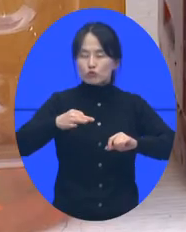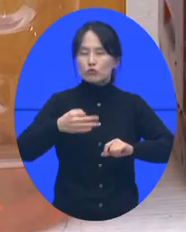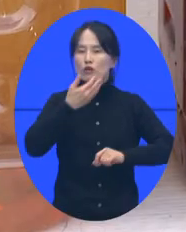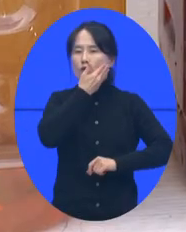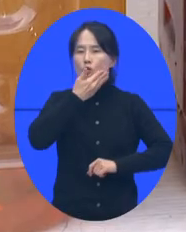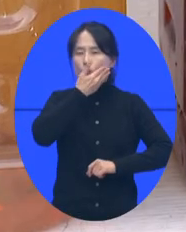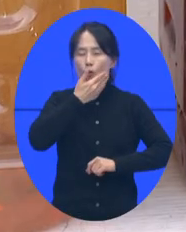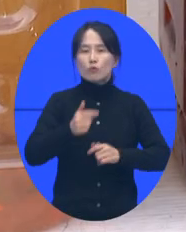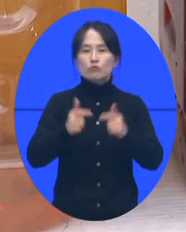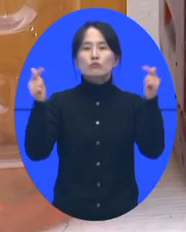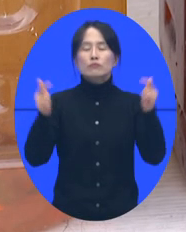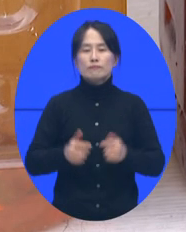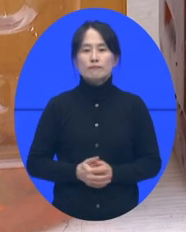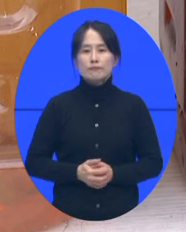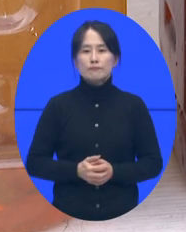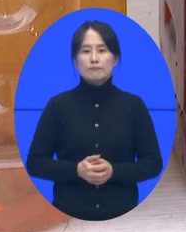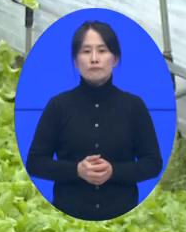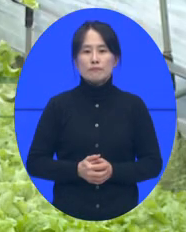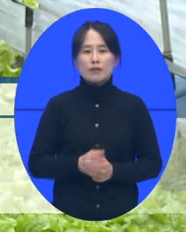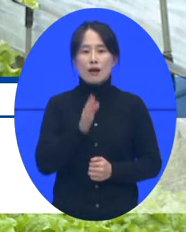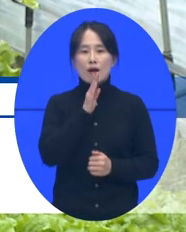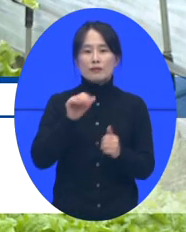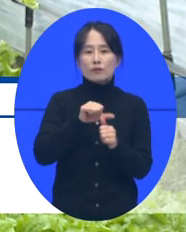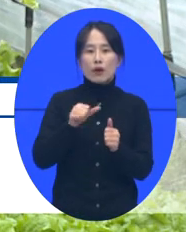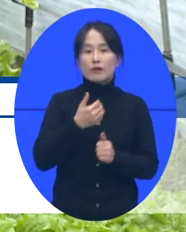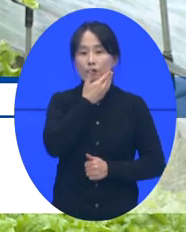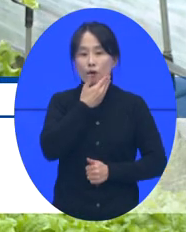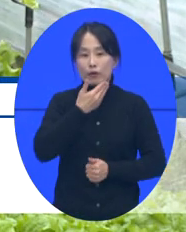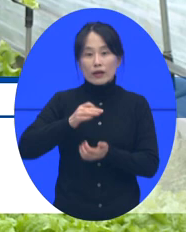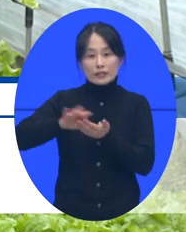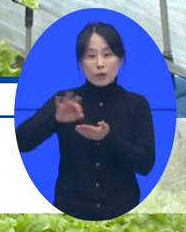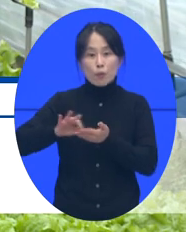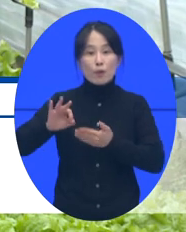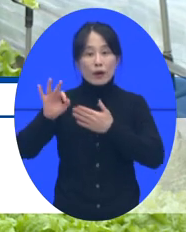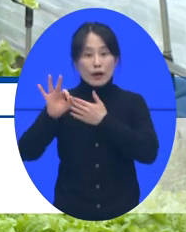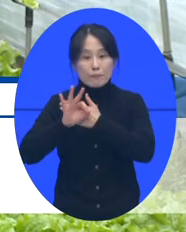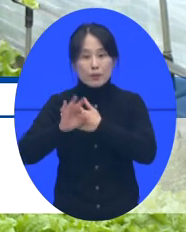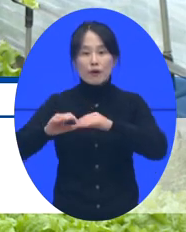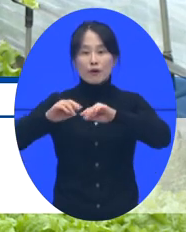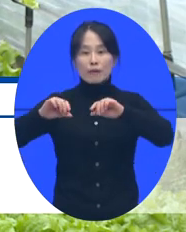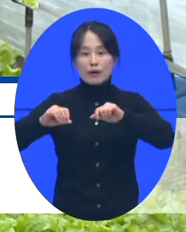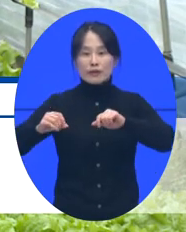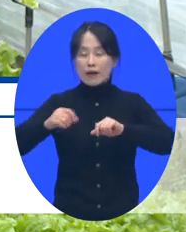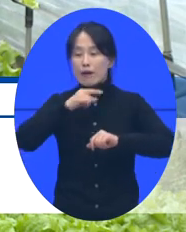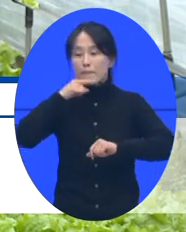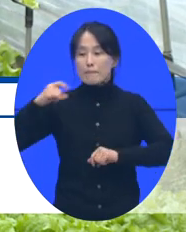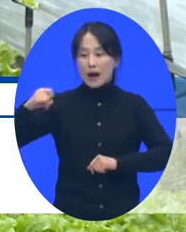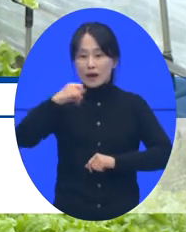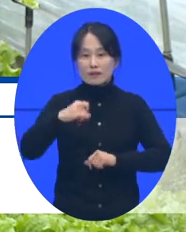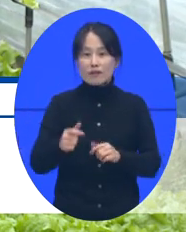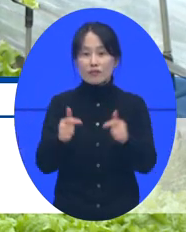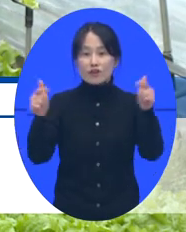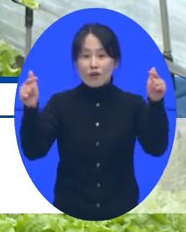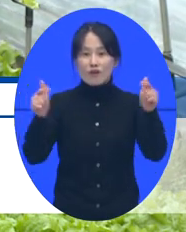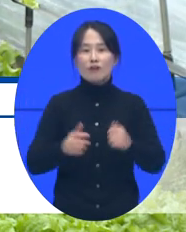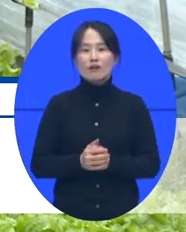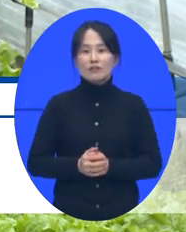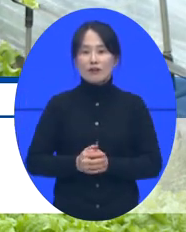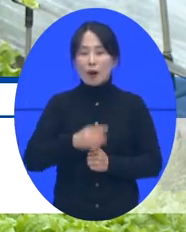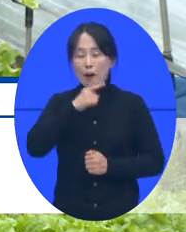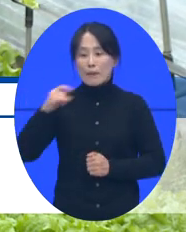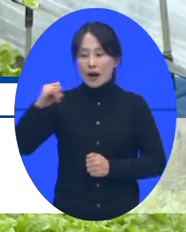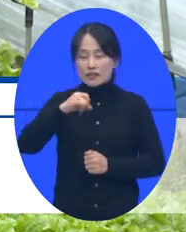땅은 비옥해졌습니다. 우리 저 친환경 비료를 쓰게 되면은 토양에 갔다가 지렁이들이 많이 생겨갖고